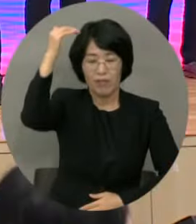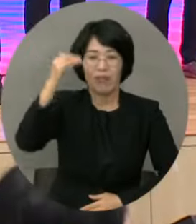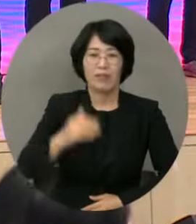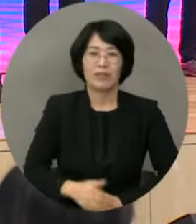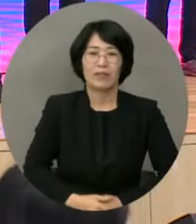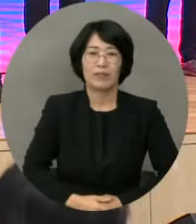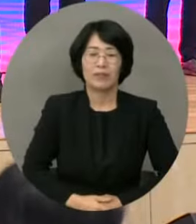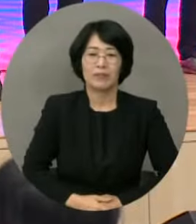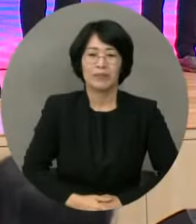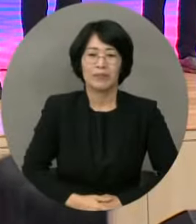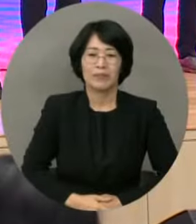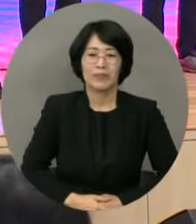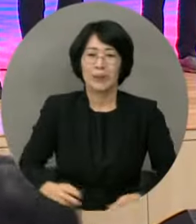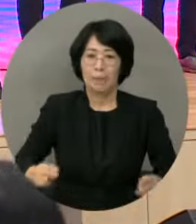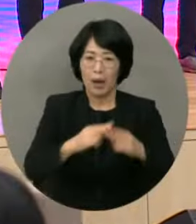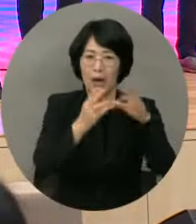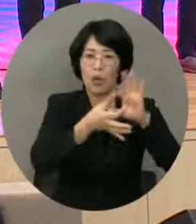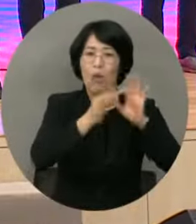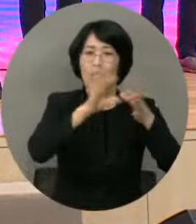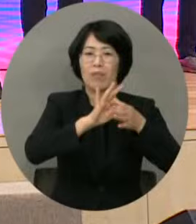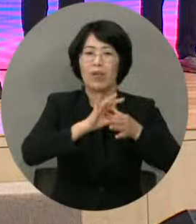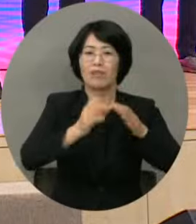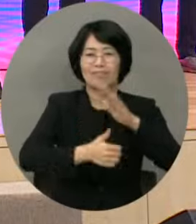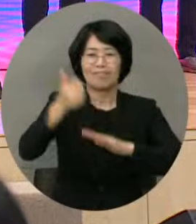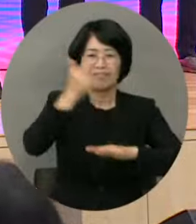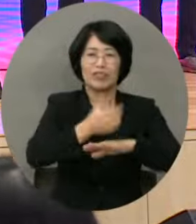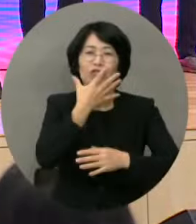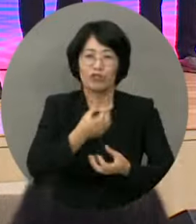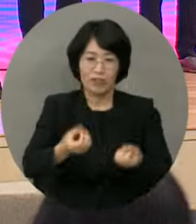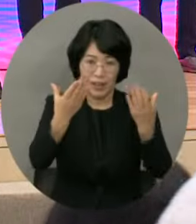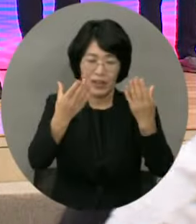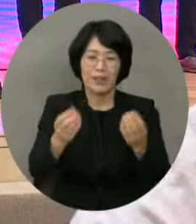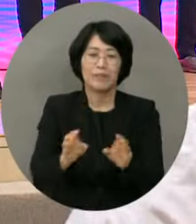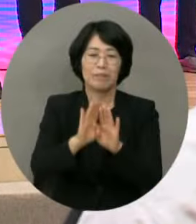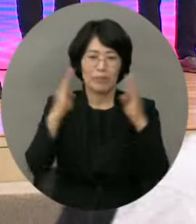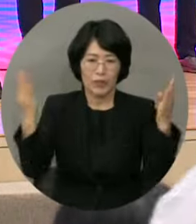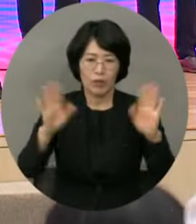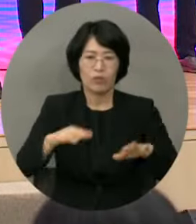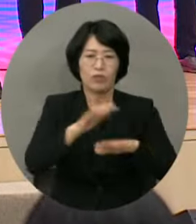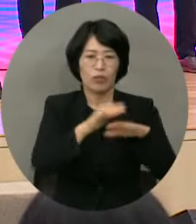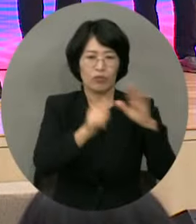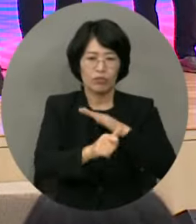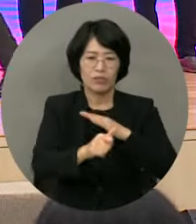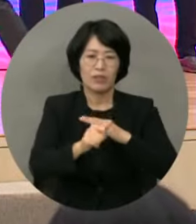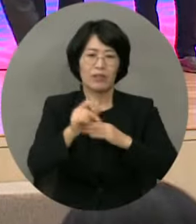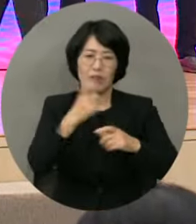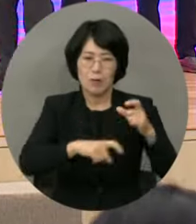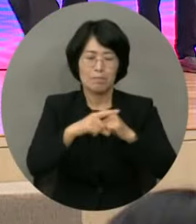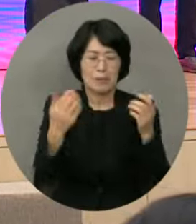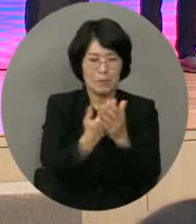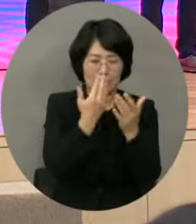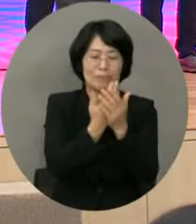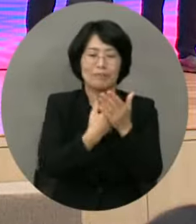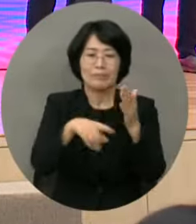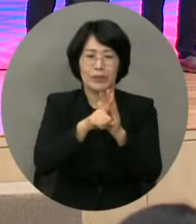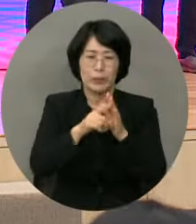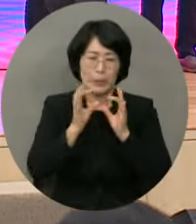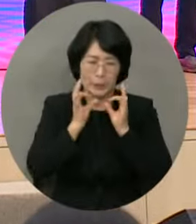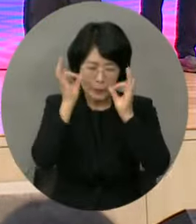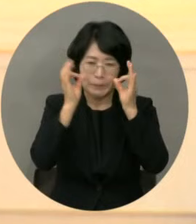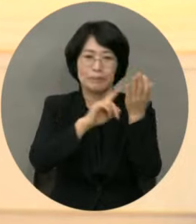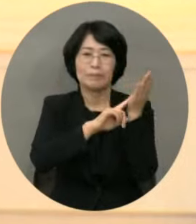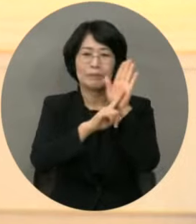보니까 파리올림픽에서의 성과를 축하해주는 자리. 하지만 선수들은 더 나은 선수가 되겠다는 포부를